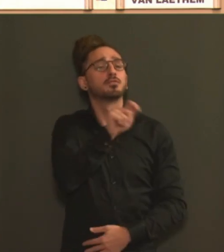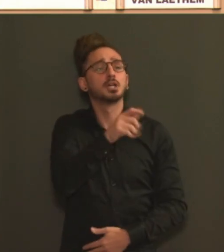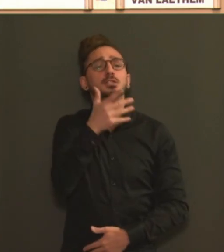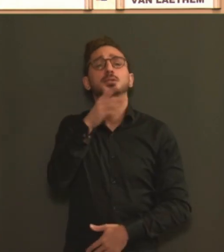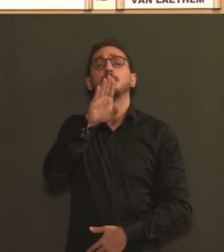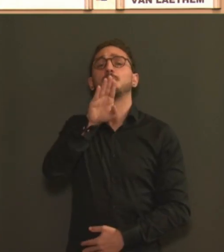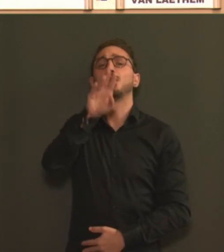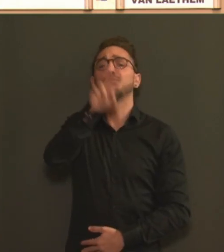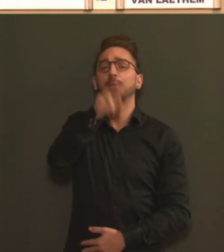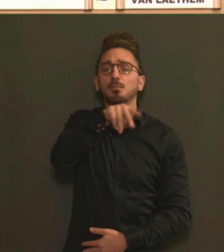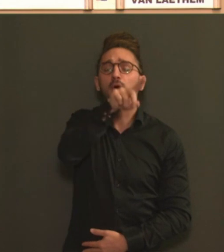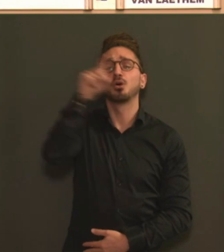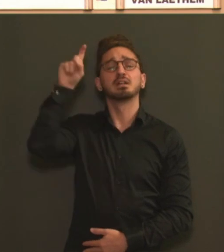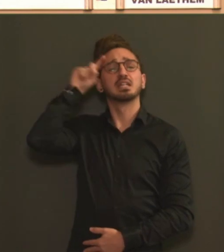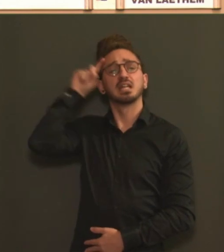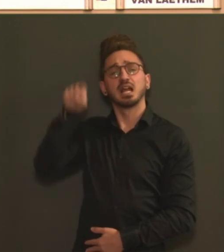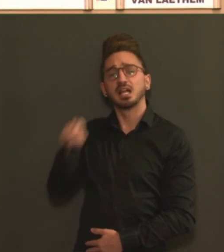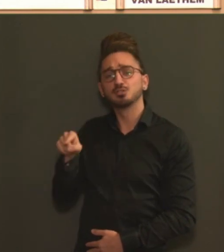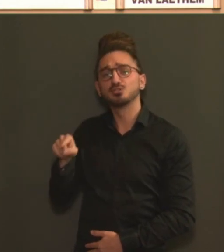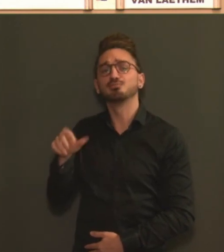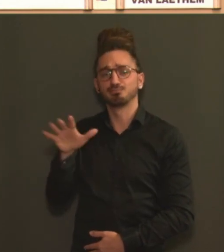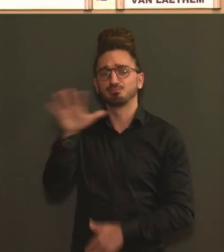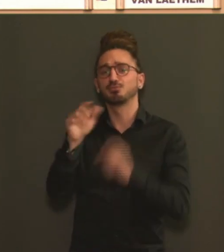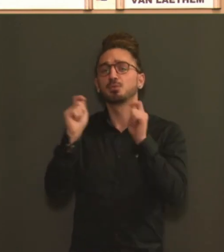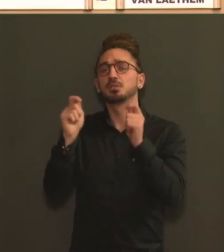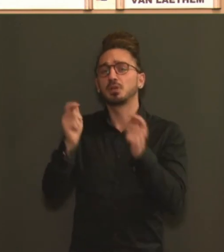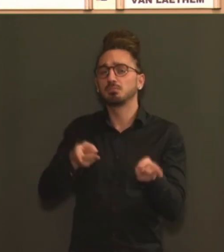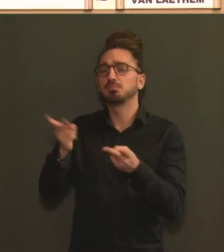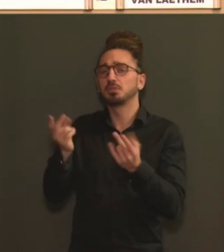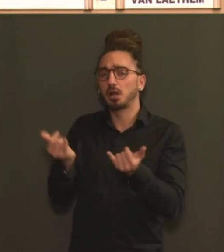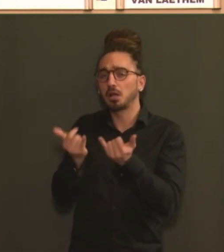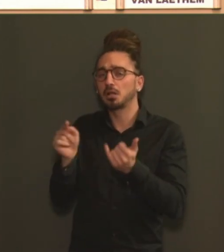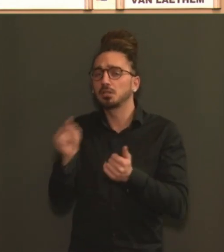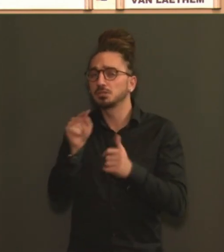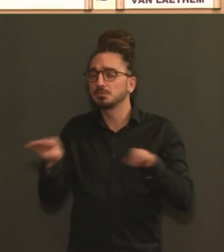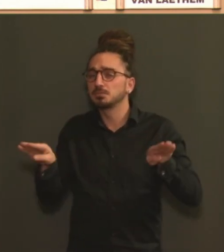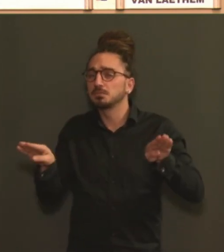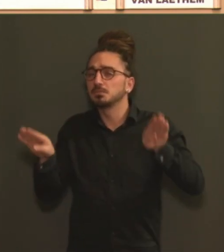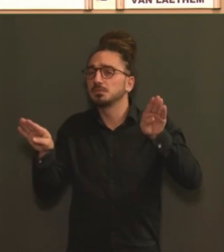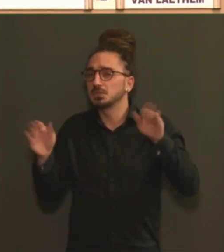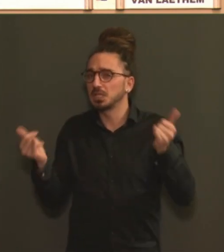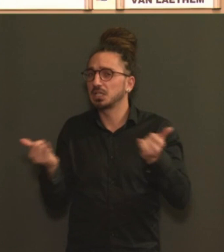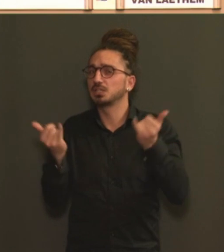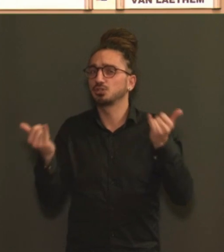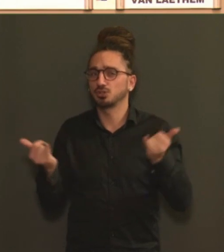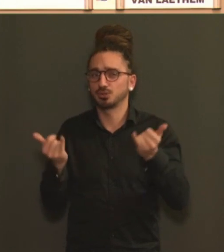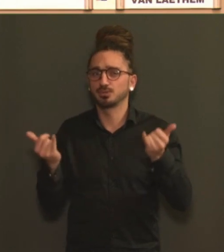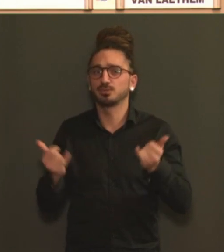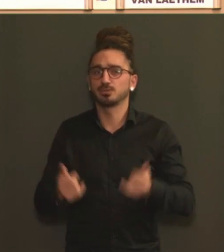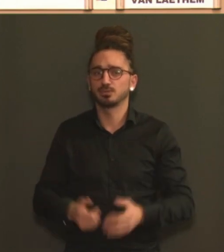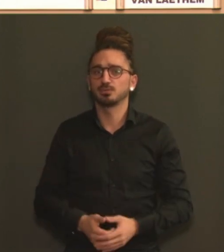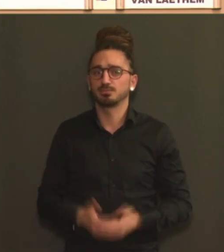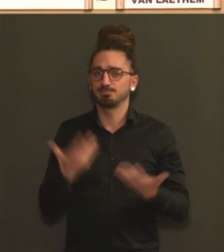il y a une petite augmentation du nombre des admissions. Et donc ceci est certainement un point qu'il faudra suivre pour